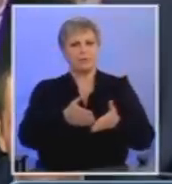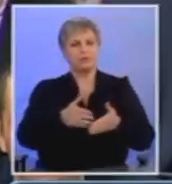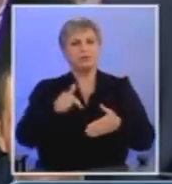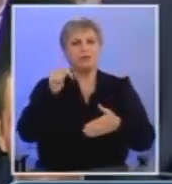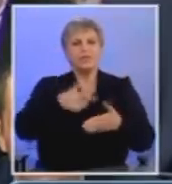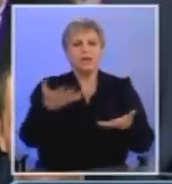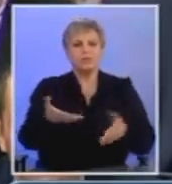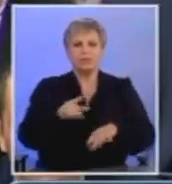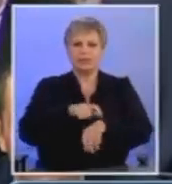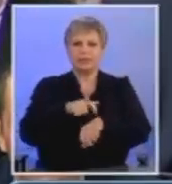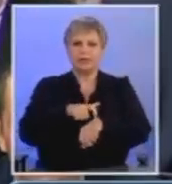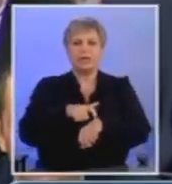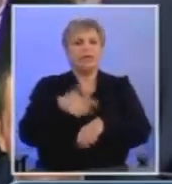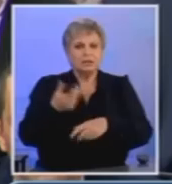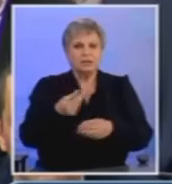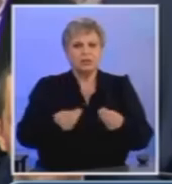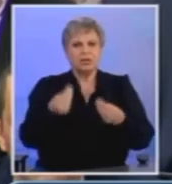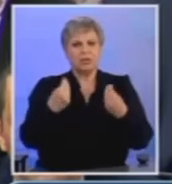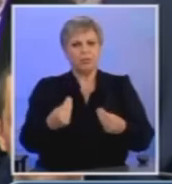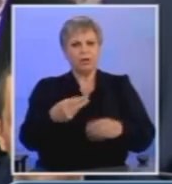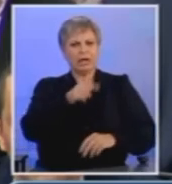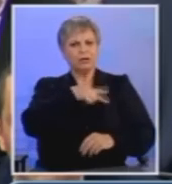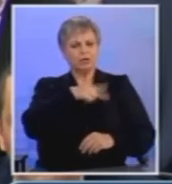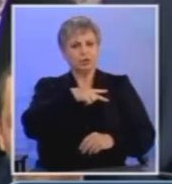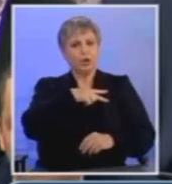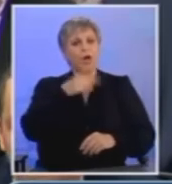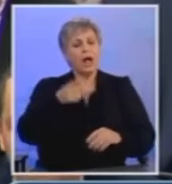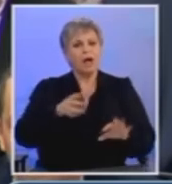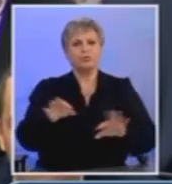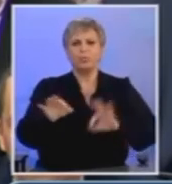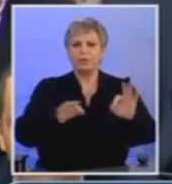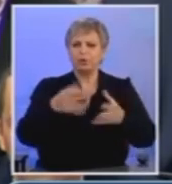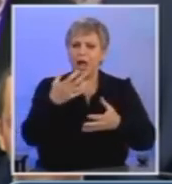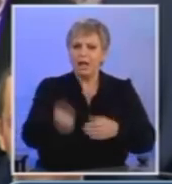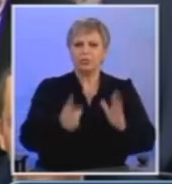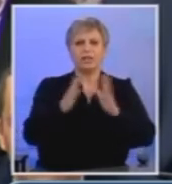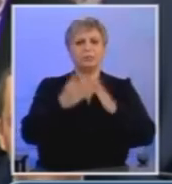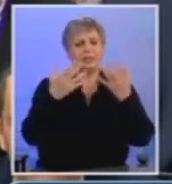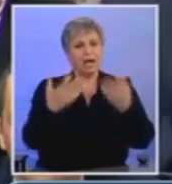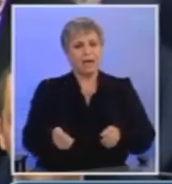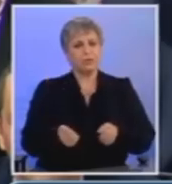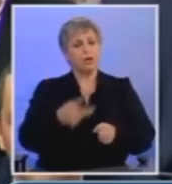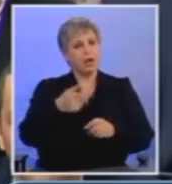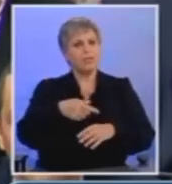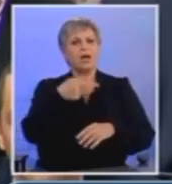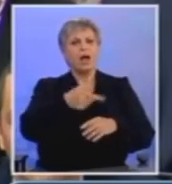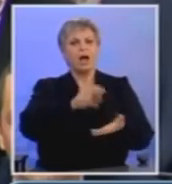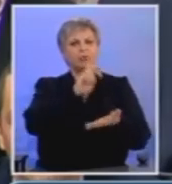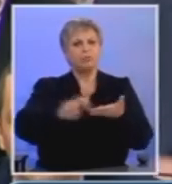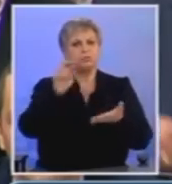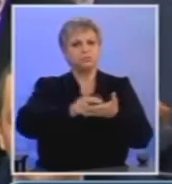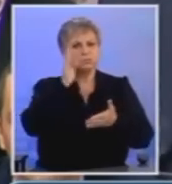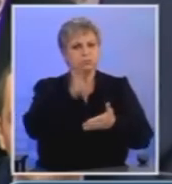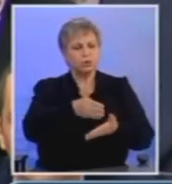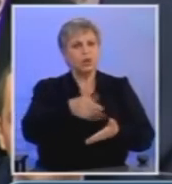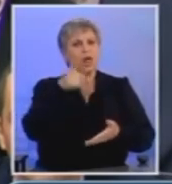γη, σε ακίνητα. Και τους τιμωρείται για αυτό το λόγο. Την ίδια στιγμή που δεν έχει γίνει τίποτε με τις χιλιάδες offshore,